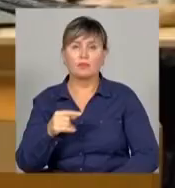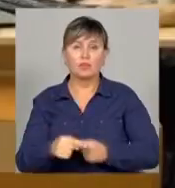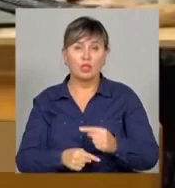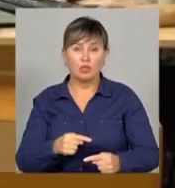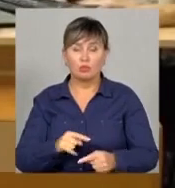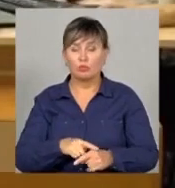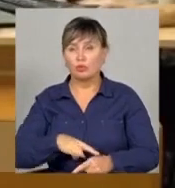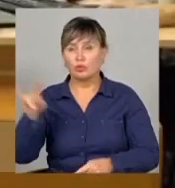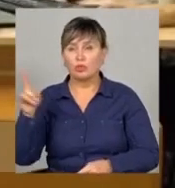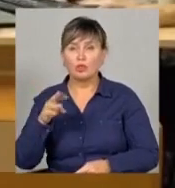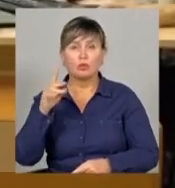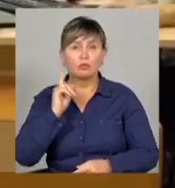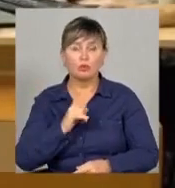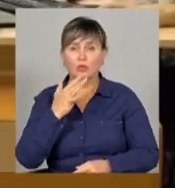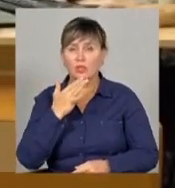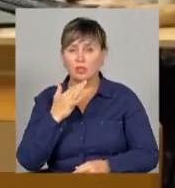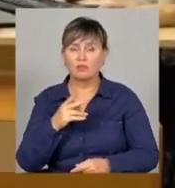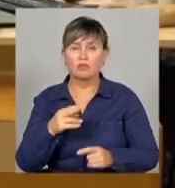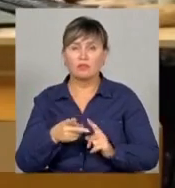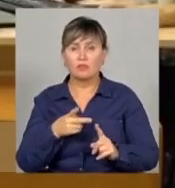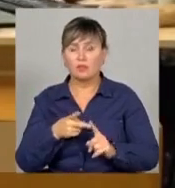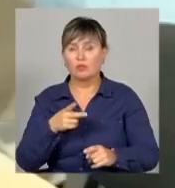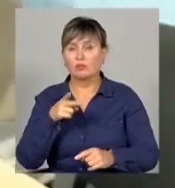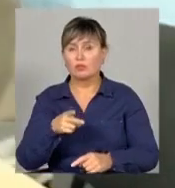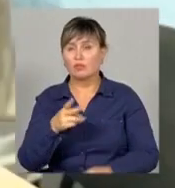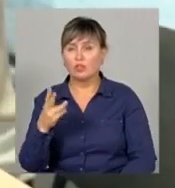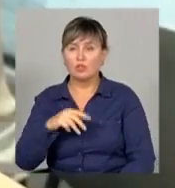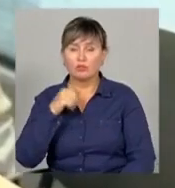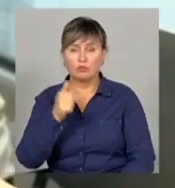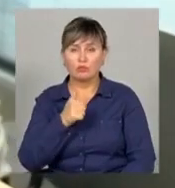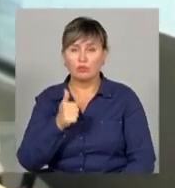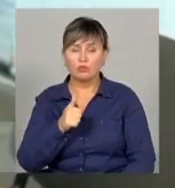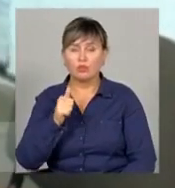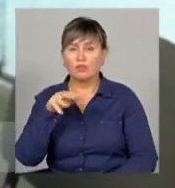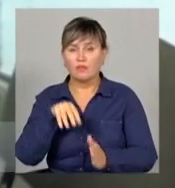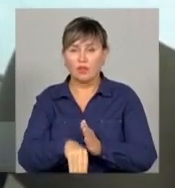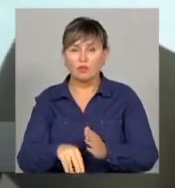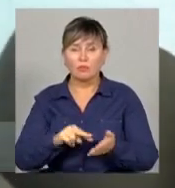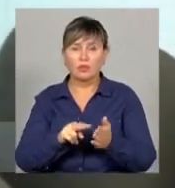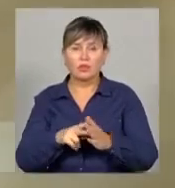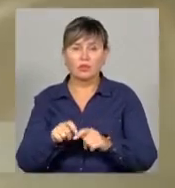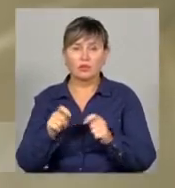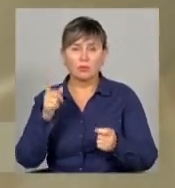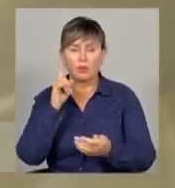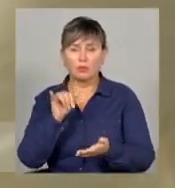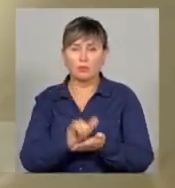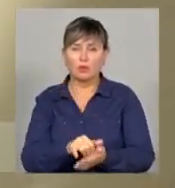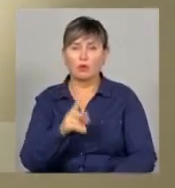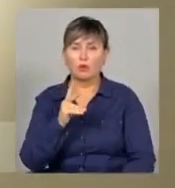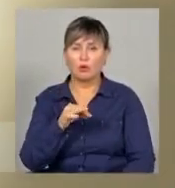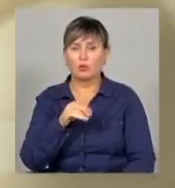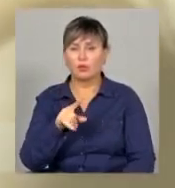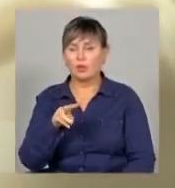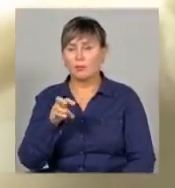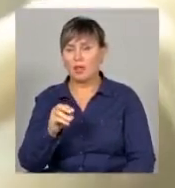улетают. Для удобства иностранцев во второй половине 2023 года ведомство планирует запустить мобильное приложение Куттамекен.